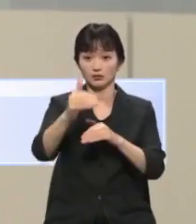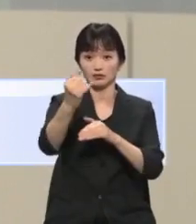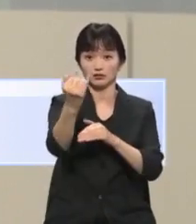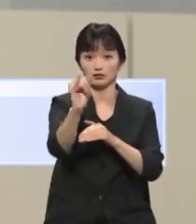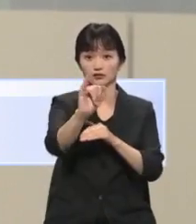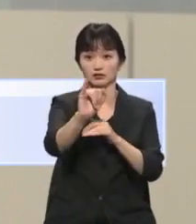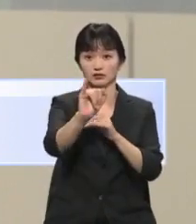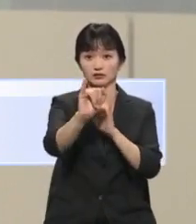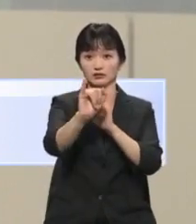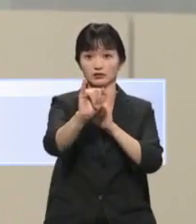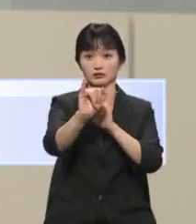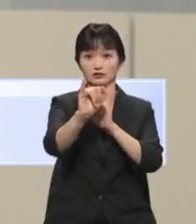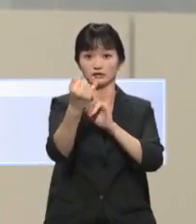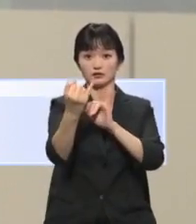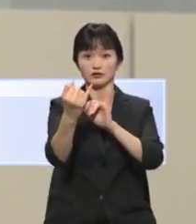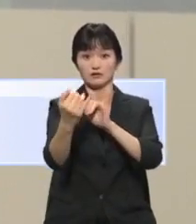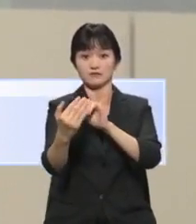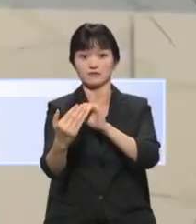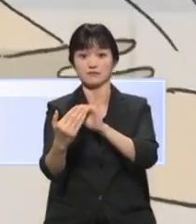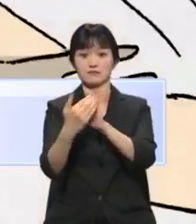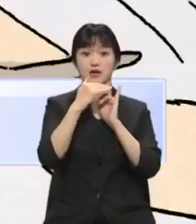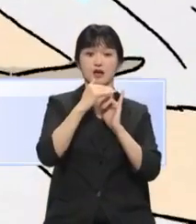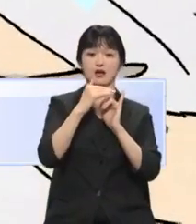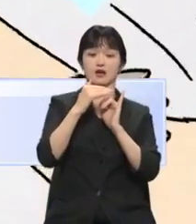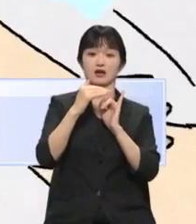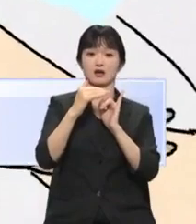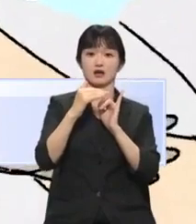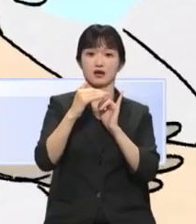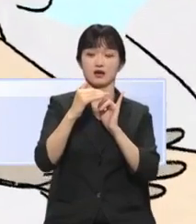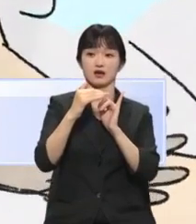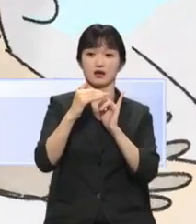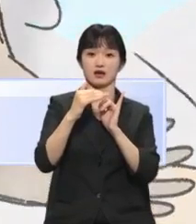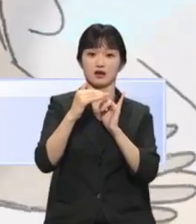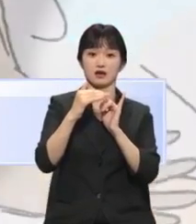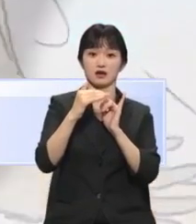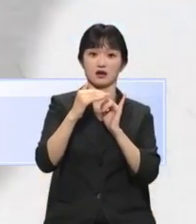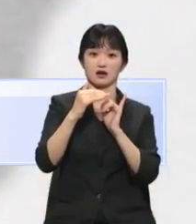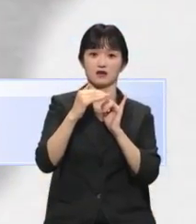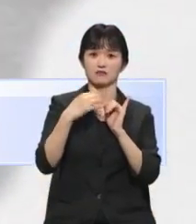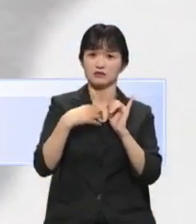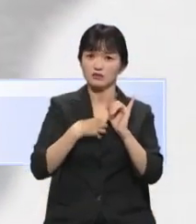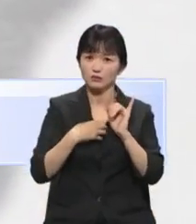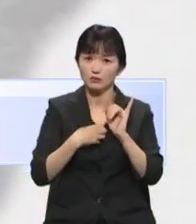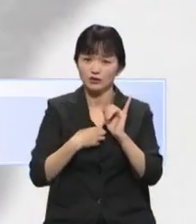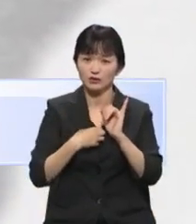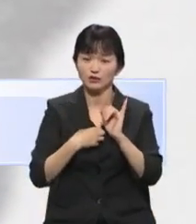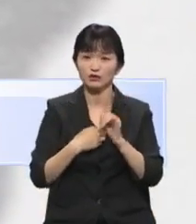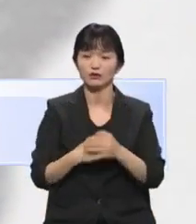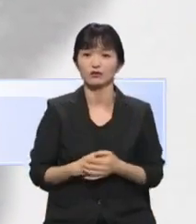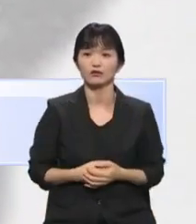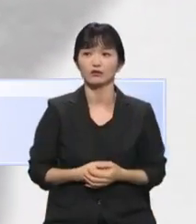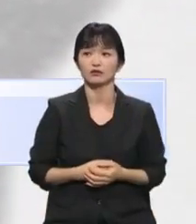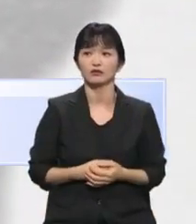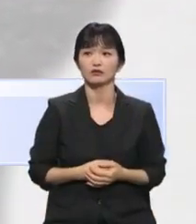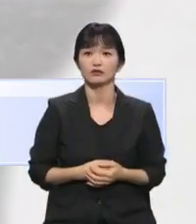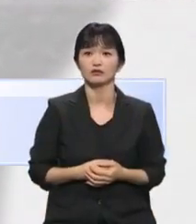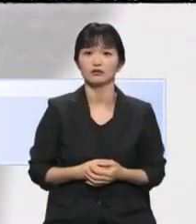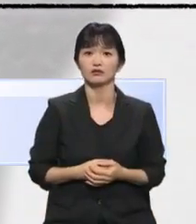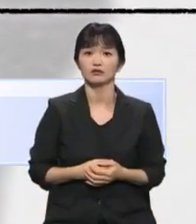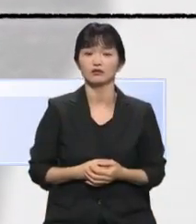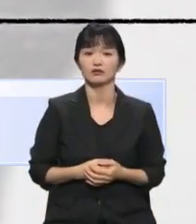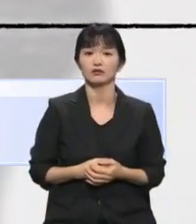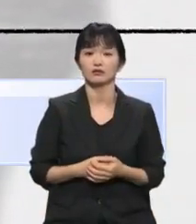이게 혹시 충격으로 인해서 굉장히 친형상을 입을 수도 있거든요 굉장히 위험하고이